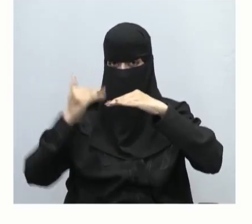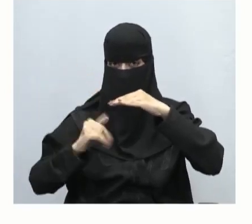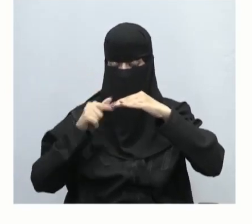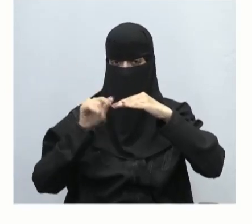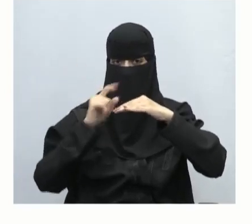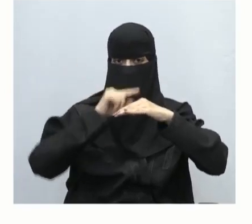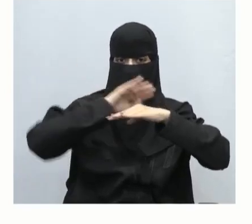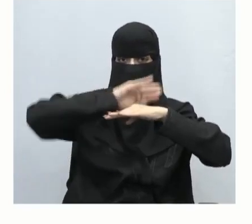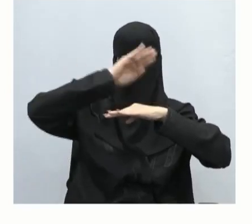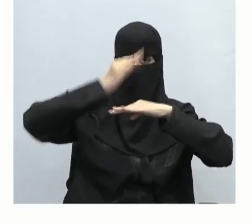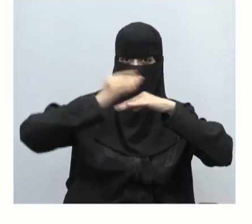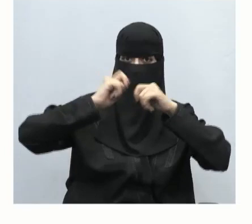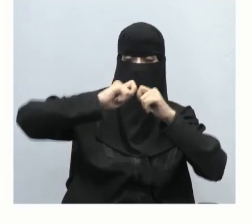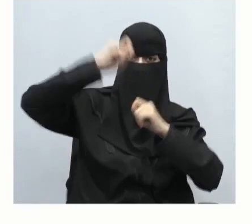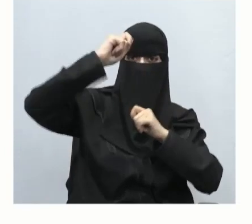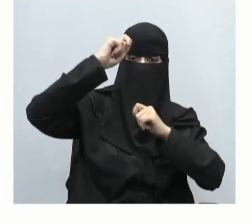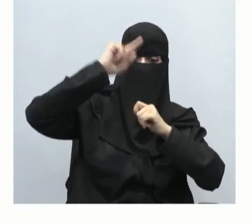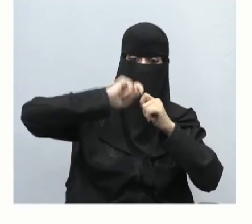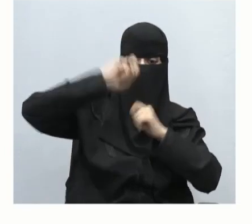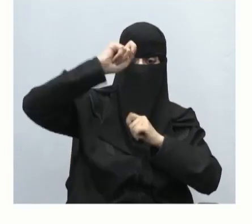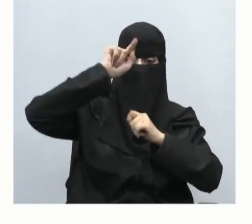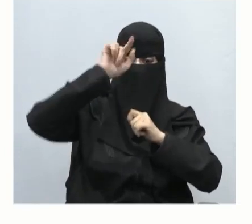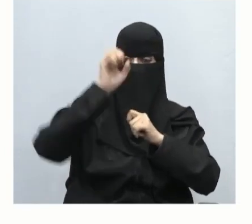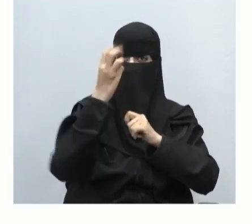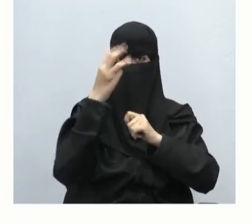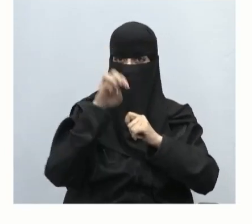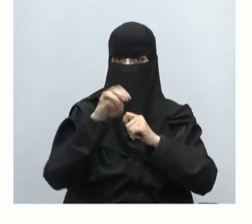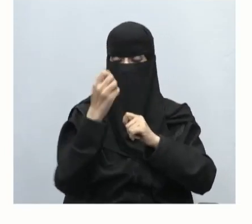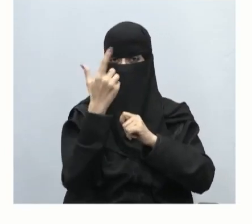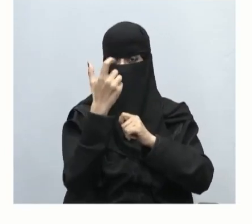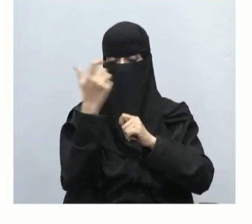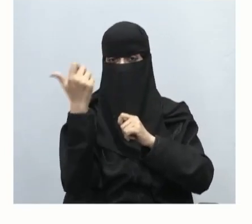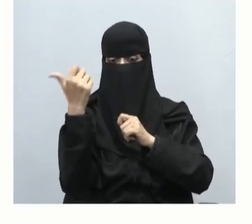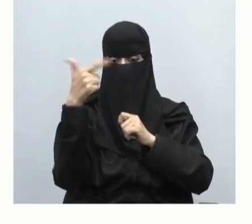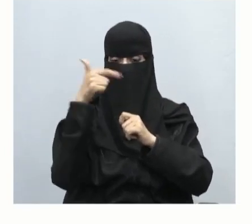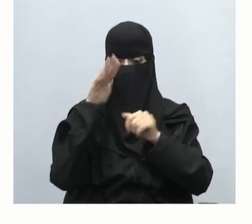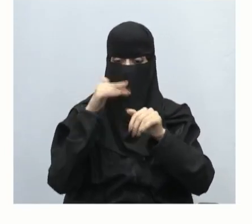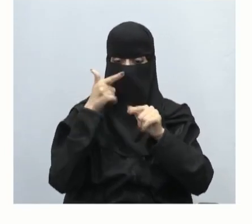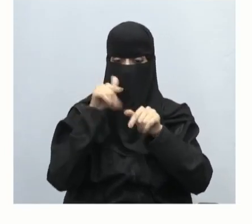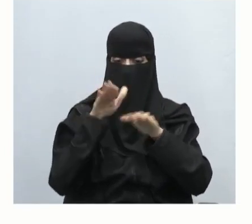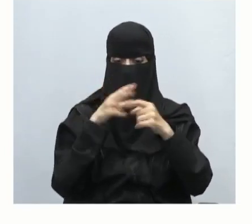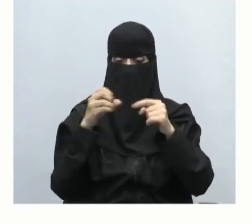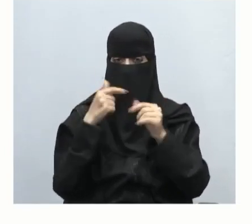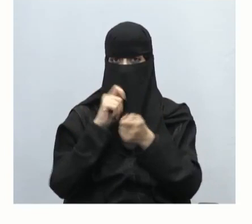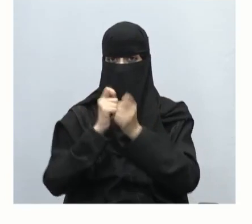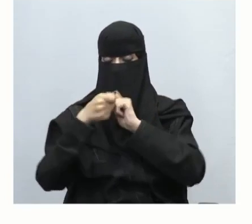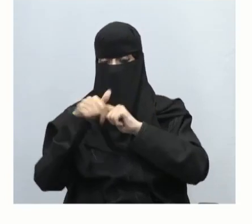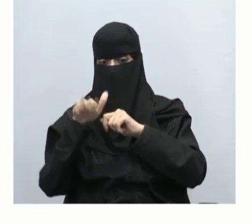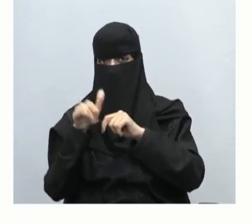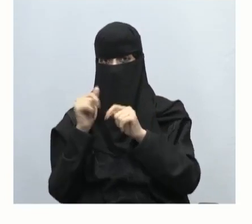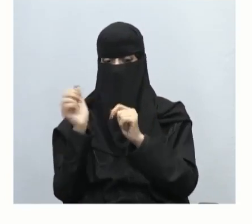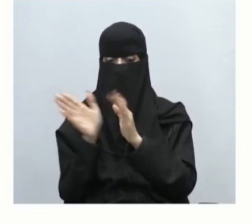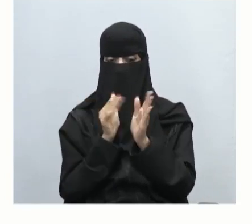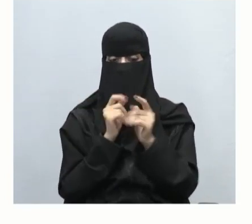3776 نحول عمليه الطرح هذه الى ماذا الى جمع اما العدد المطروح ناتي بماذا بمعكوس او